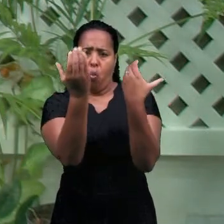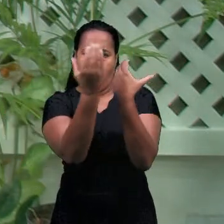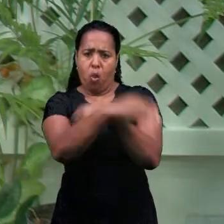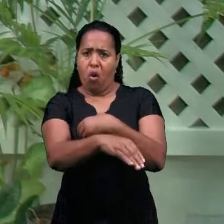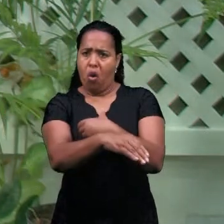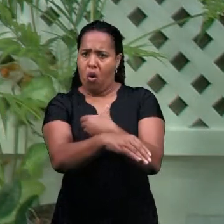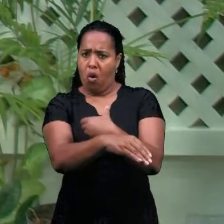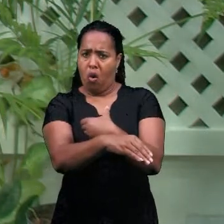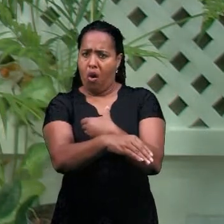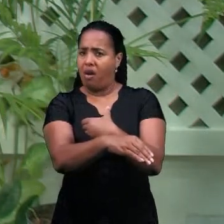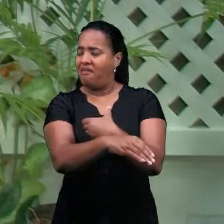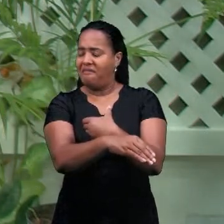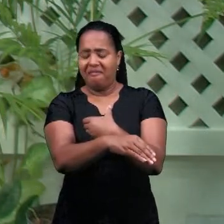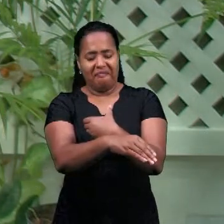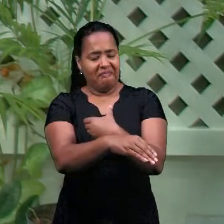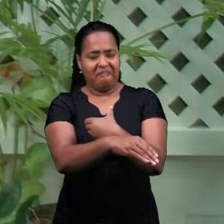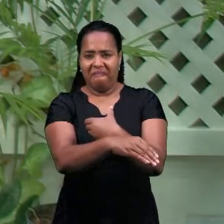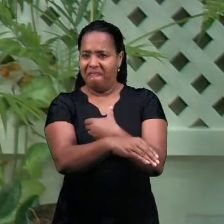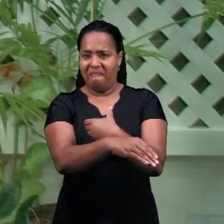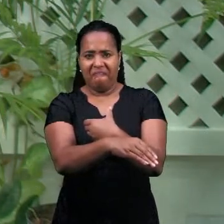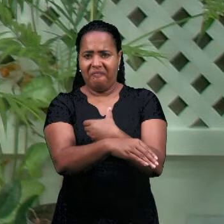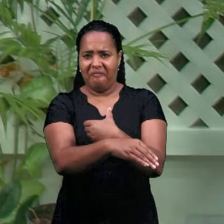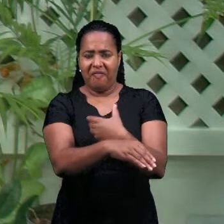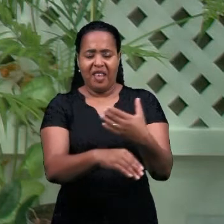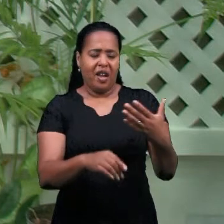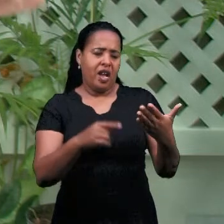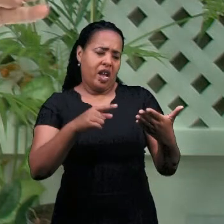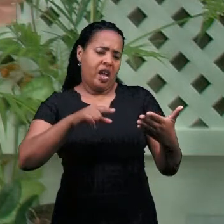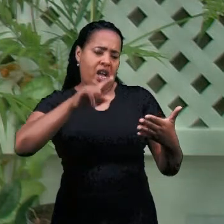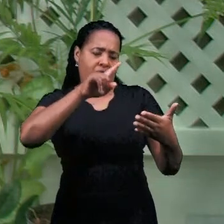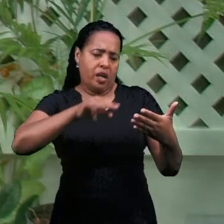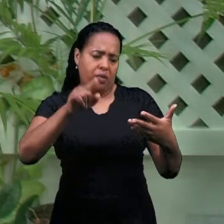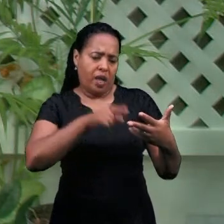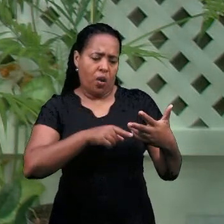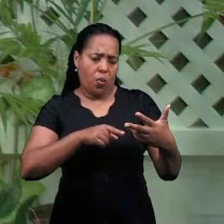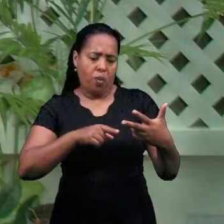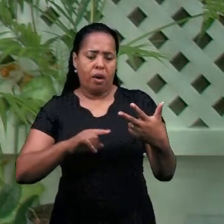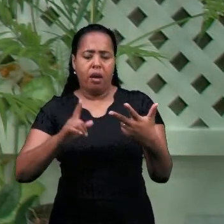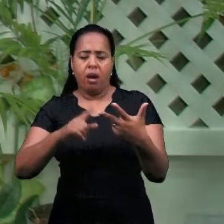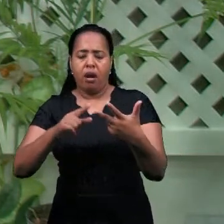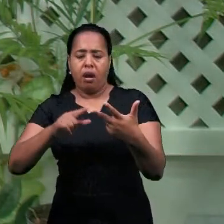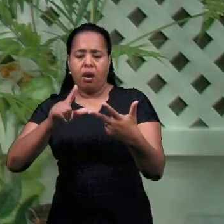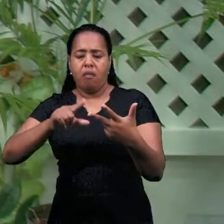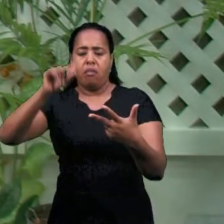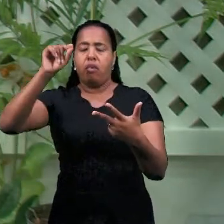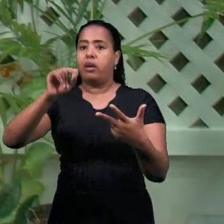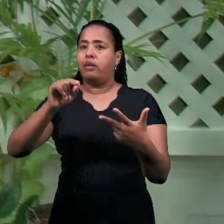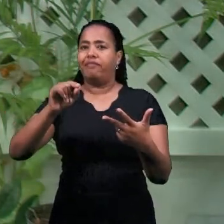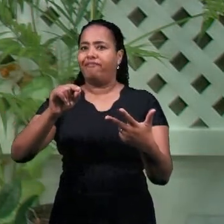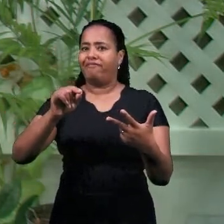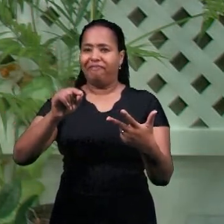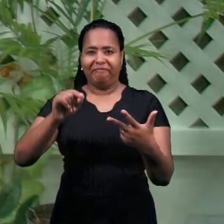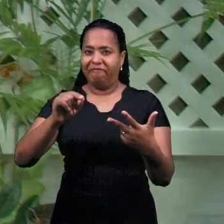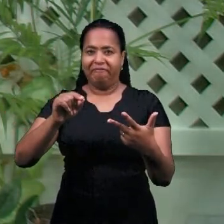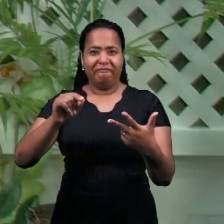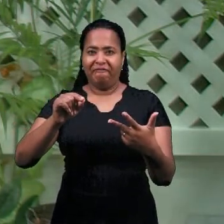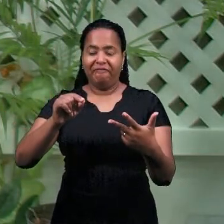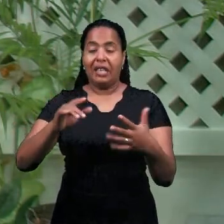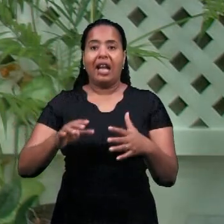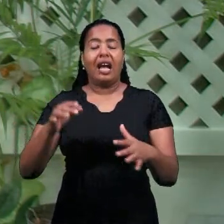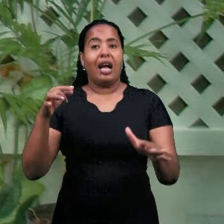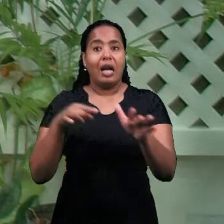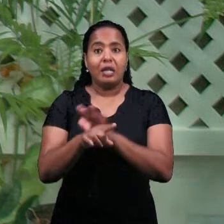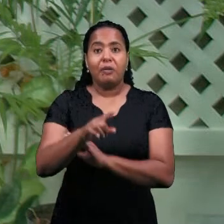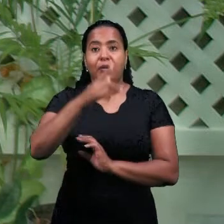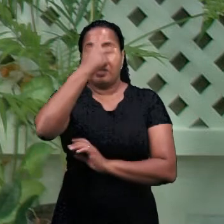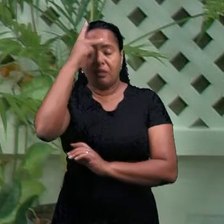de concours public où on annule une et prend l'autre. Et encore, des questions que